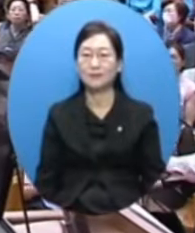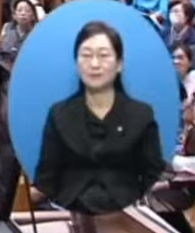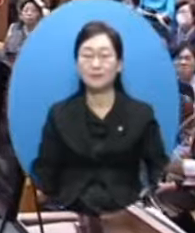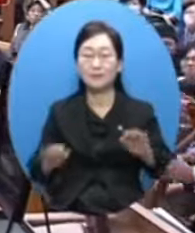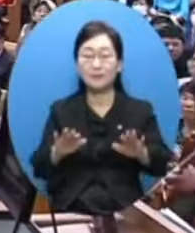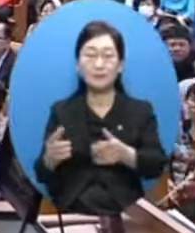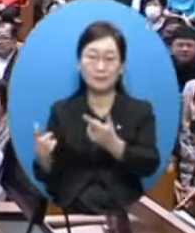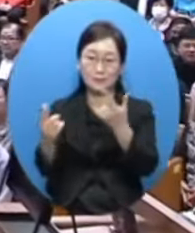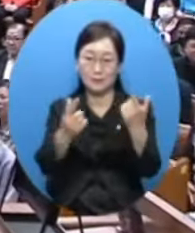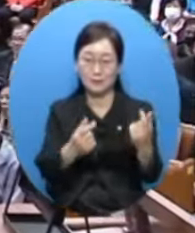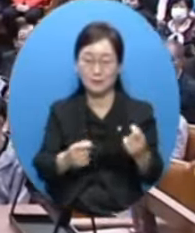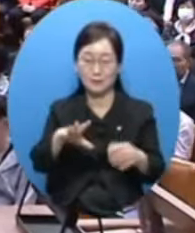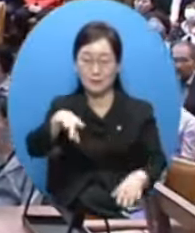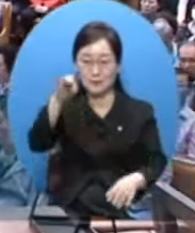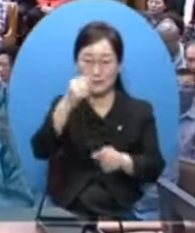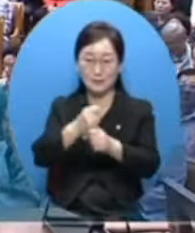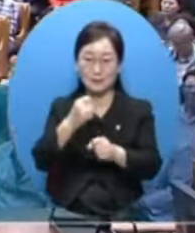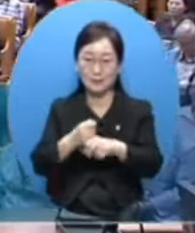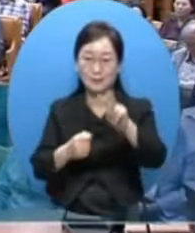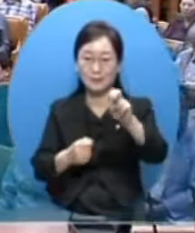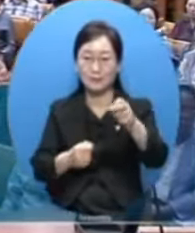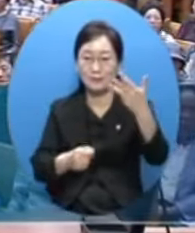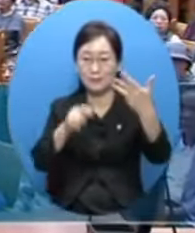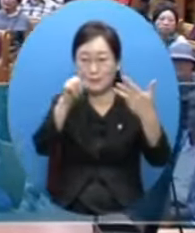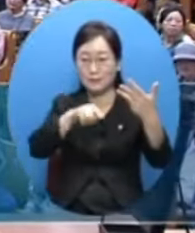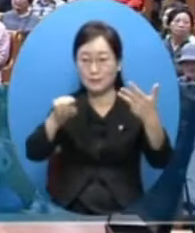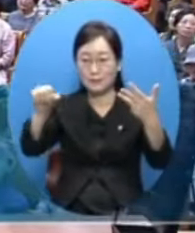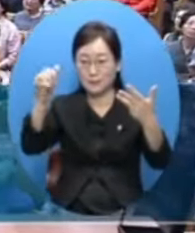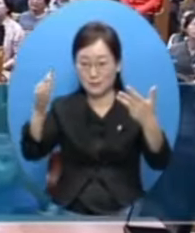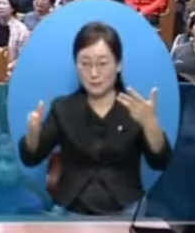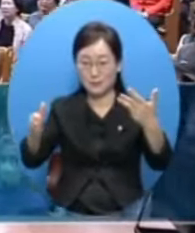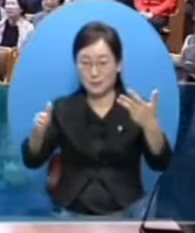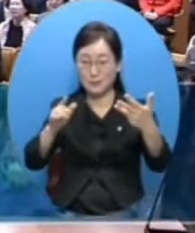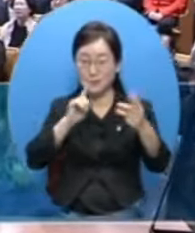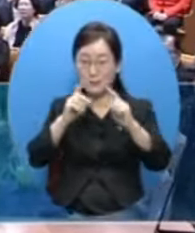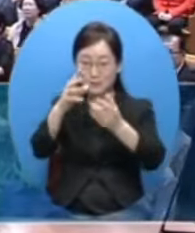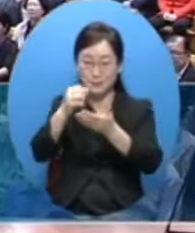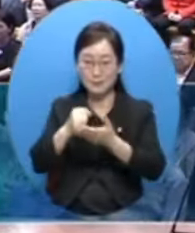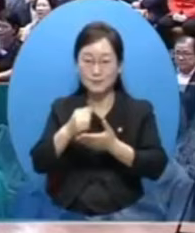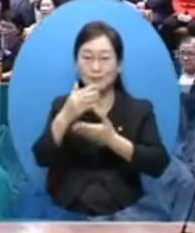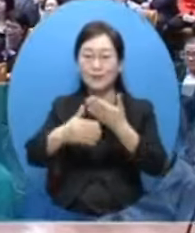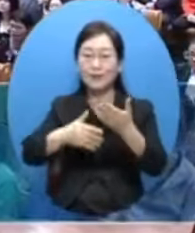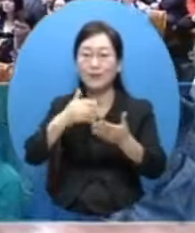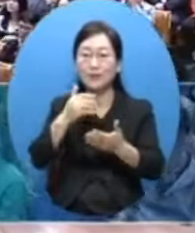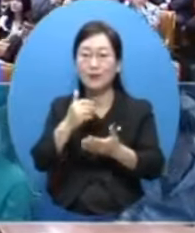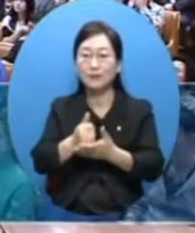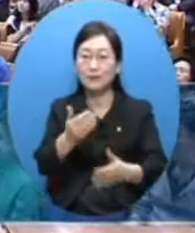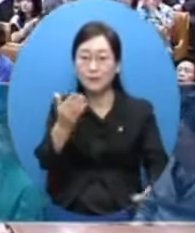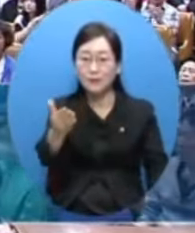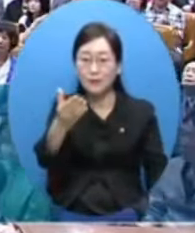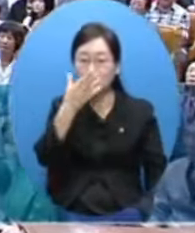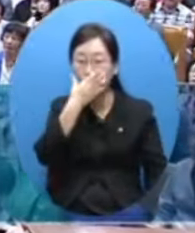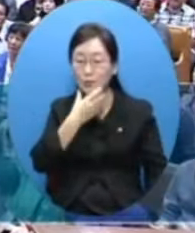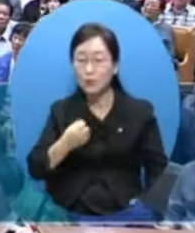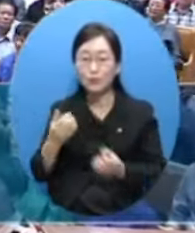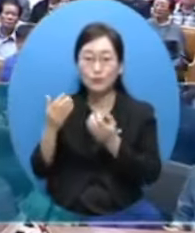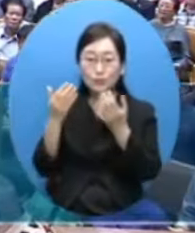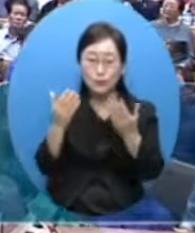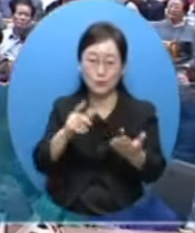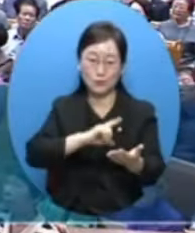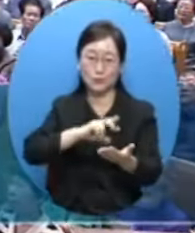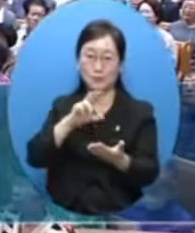오늘 전 여러분과 함께 창세기 28장 1절 5절 말씀을 가지고 하나님이 내게 복을 주시어 이어든